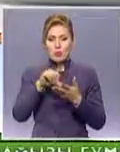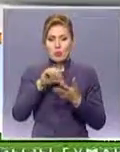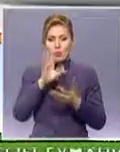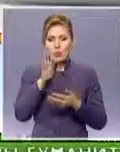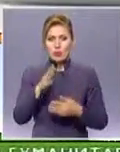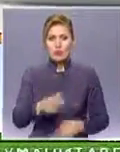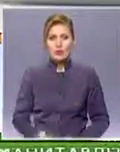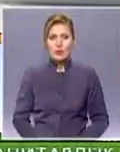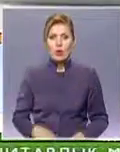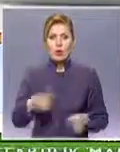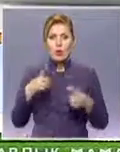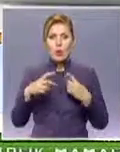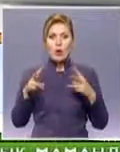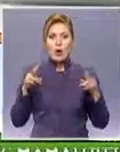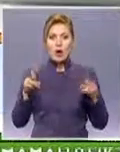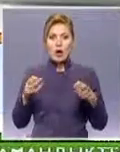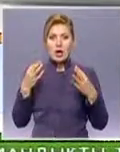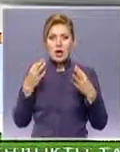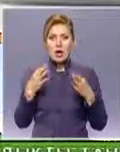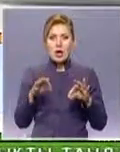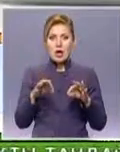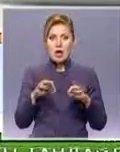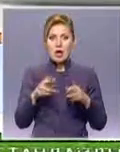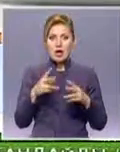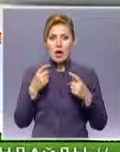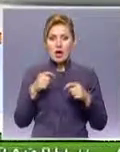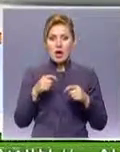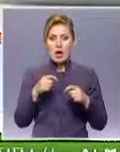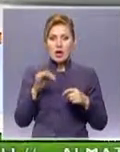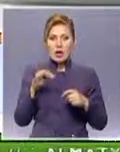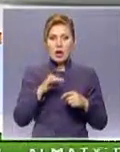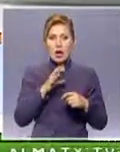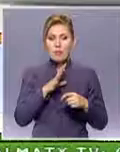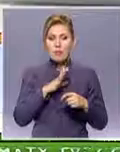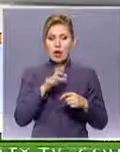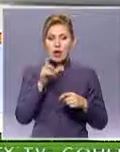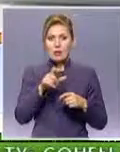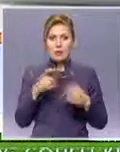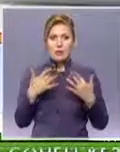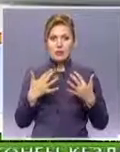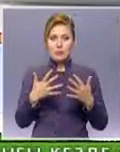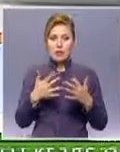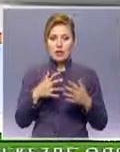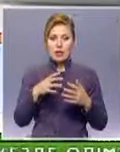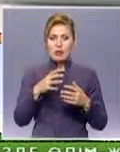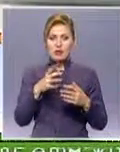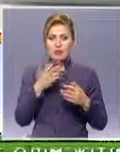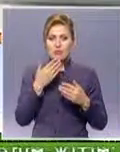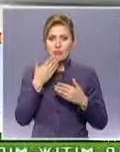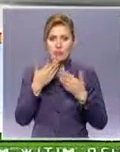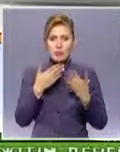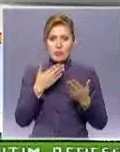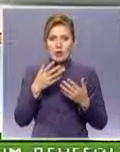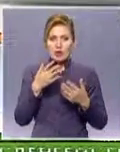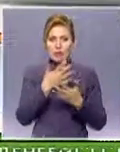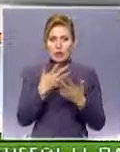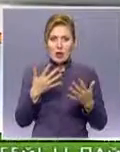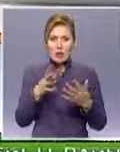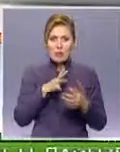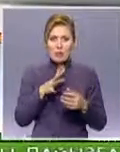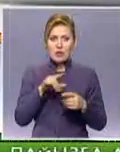Өзге тақырыптар жөнде еркінсіген кәсіпкерлер тұтынушылардың құқығын таптай бастады. Елбасының орта және шағын бизнеске